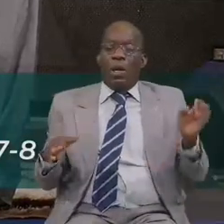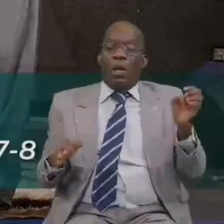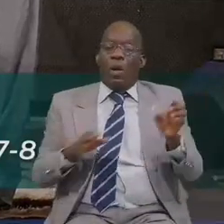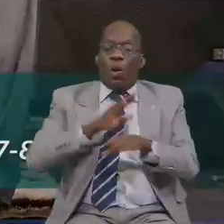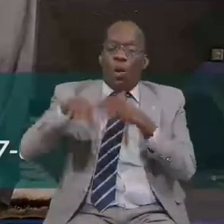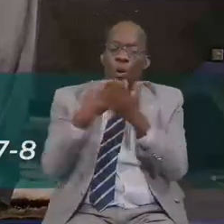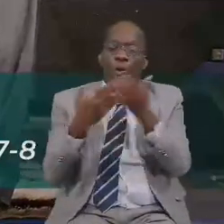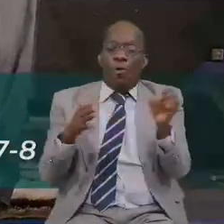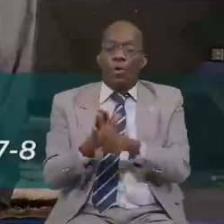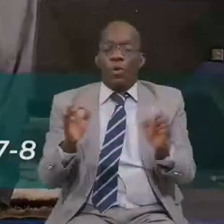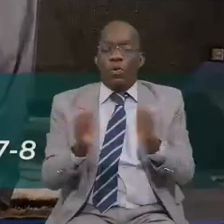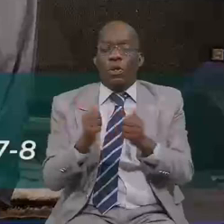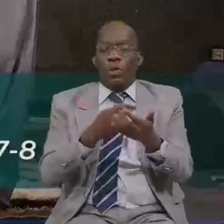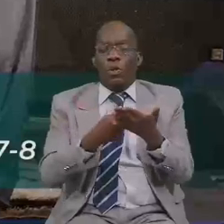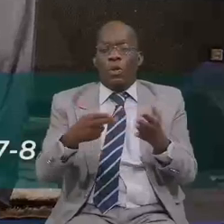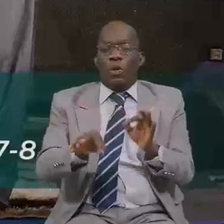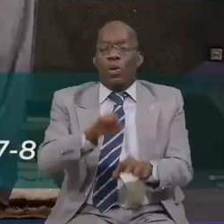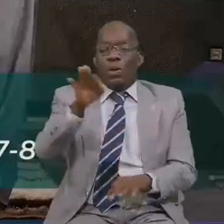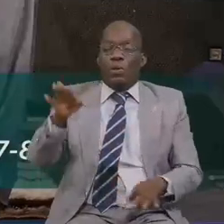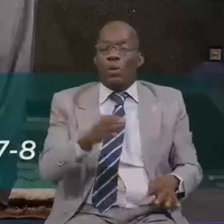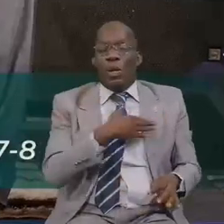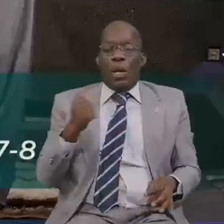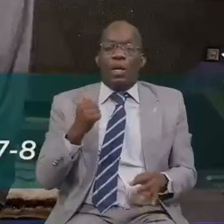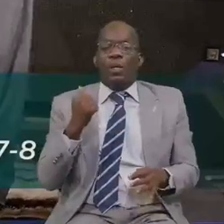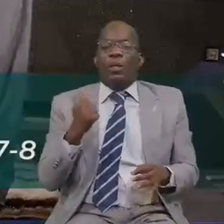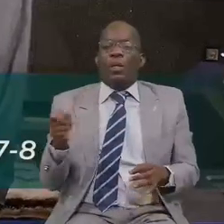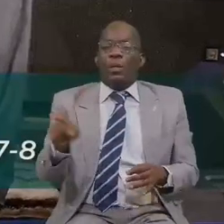Saint-Esprit. Et ils annonçaient la parole de Dieu